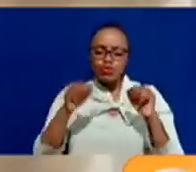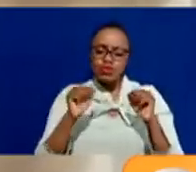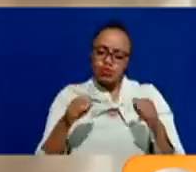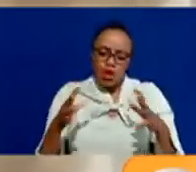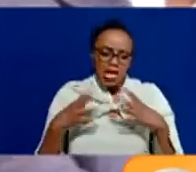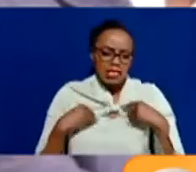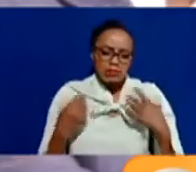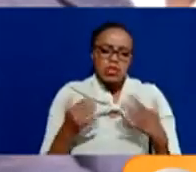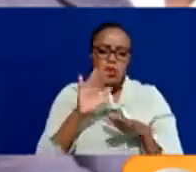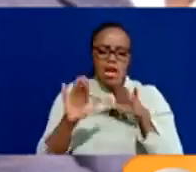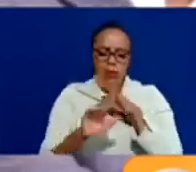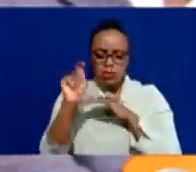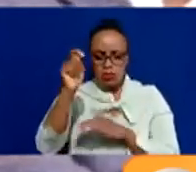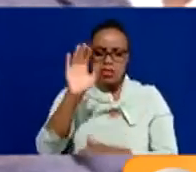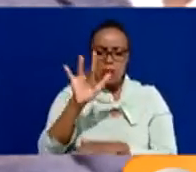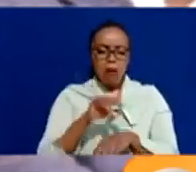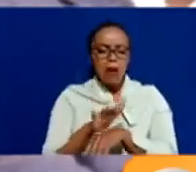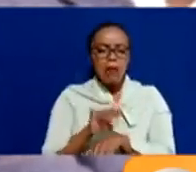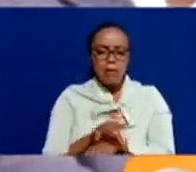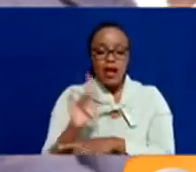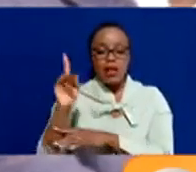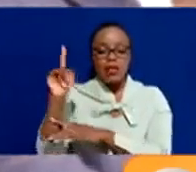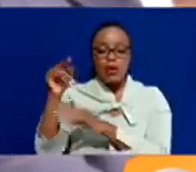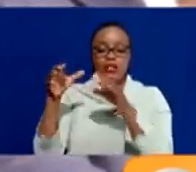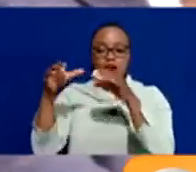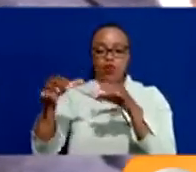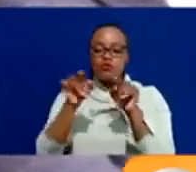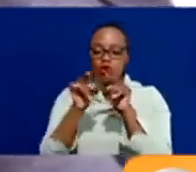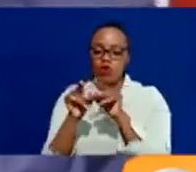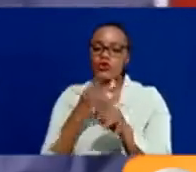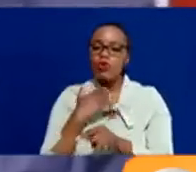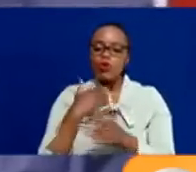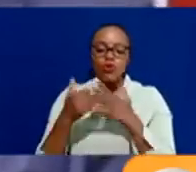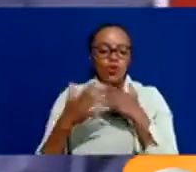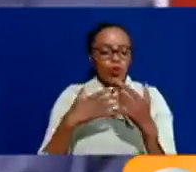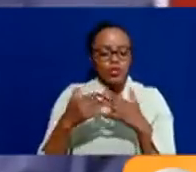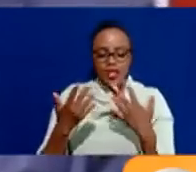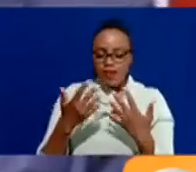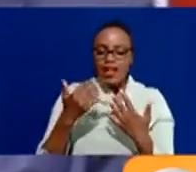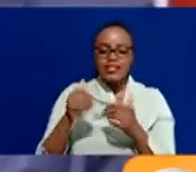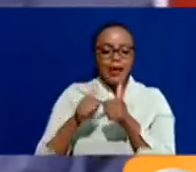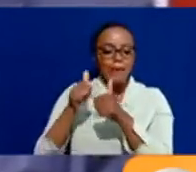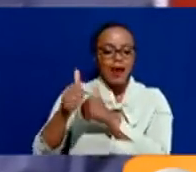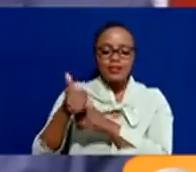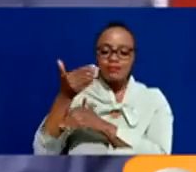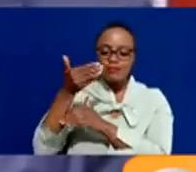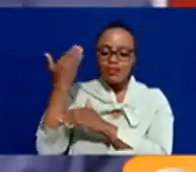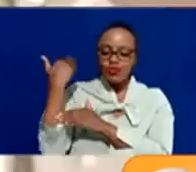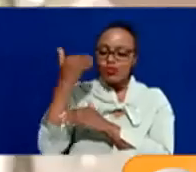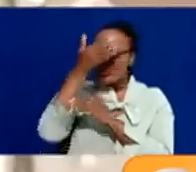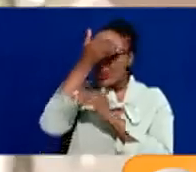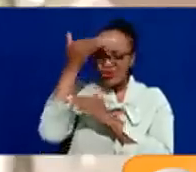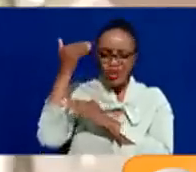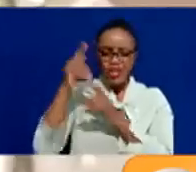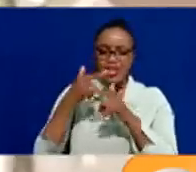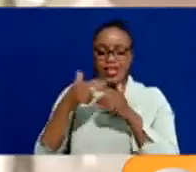mapema. Viongozi wa Kenya Kwanza walioandamana naye nao pia wakitaka yaliyopita yawendwele na Wakenya wagange yajayo.